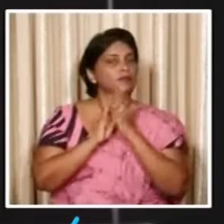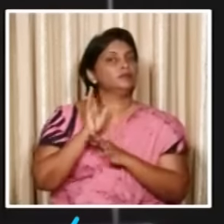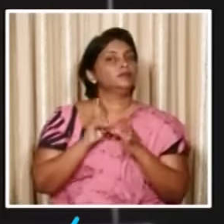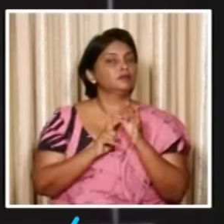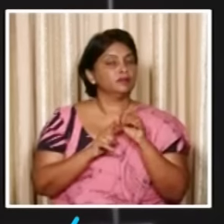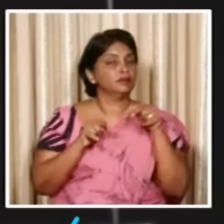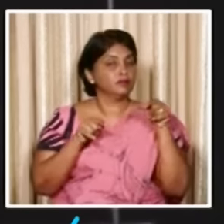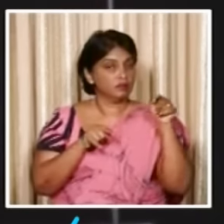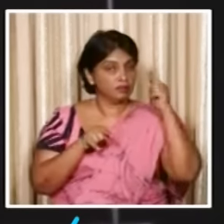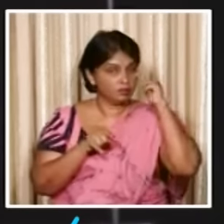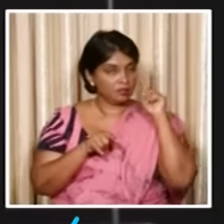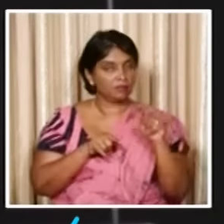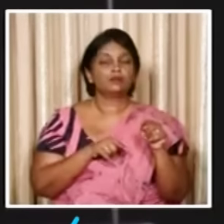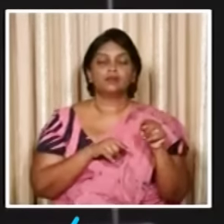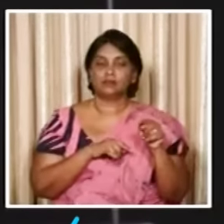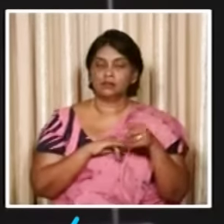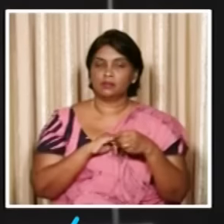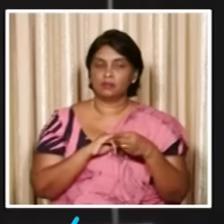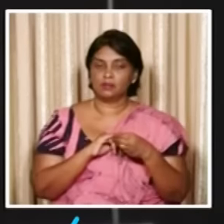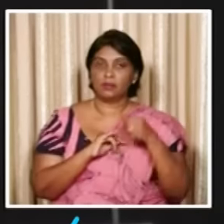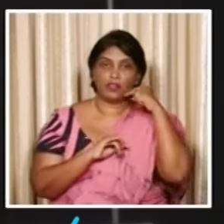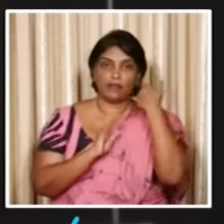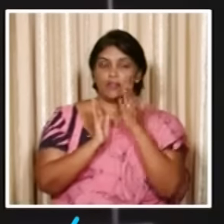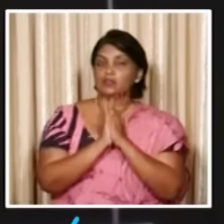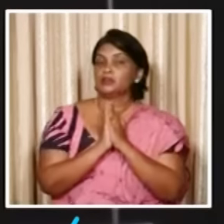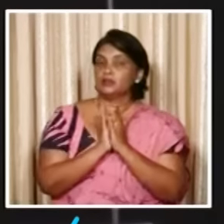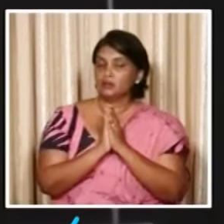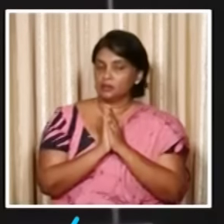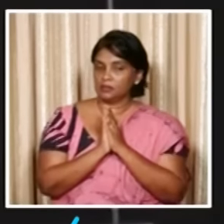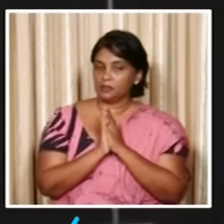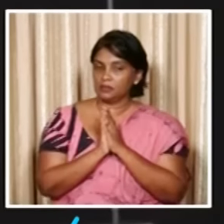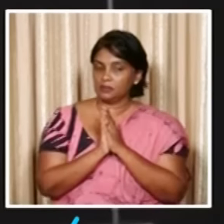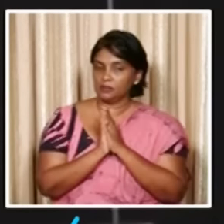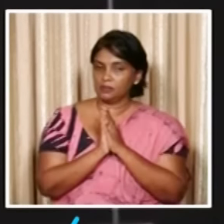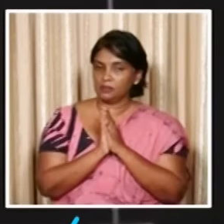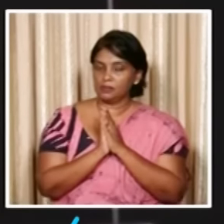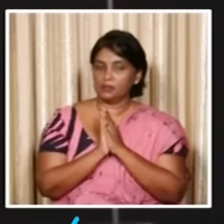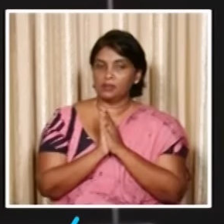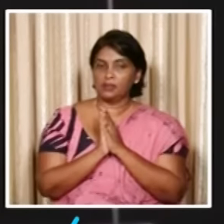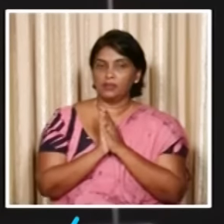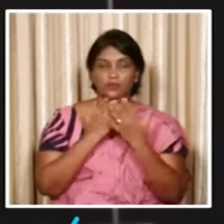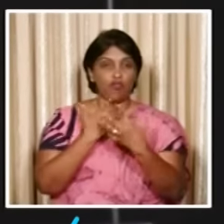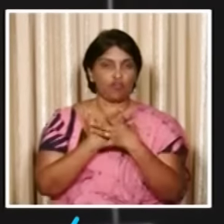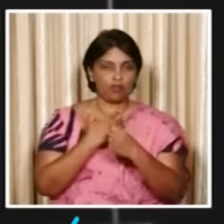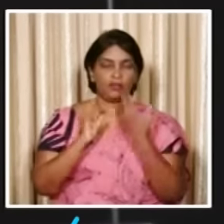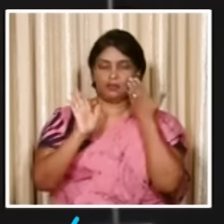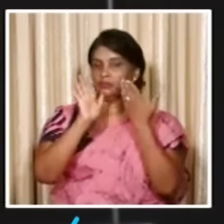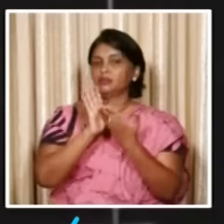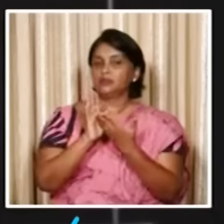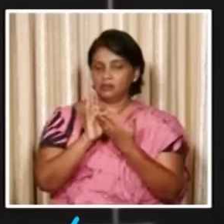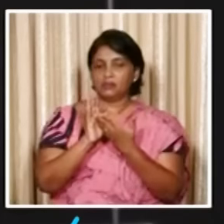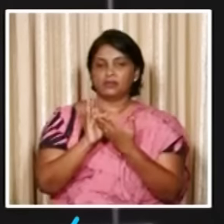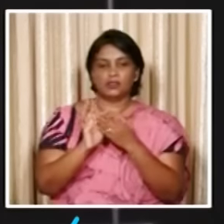சமர்ப்பிக்கின்றேன். குறிப்பாக ஒரு வணக்கம் செலுத்த வேண்டிய நிலையிலே இருக்கின்ற அந்த மக்கள் தங்களுடைய வணக்கத்தை செலுத்த